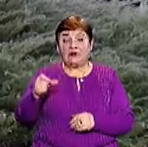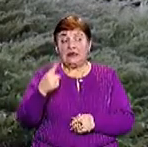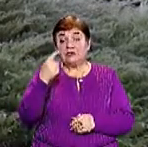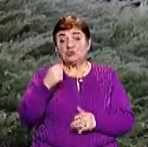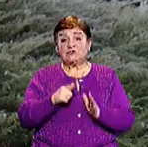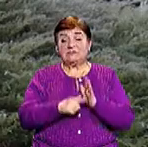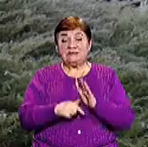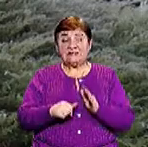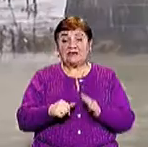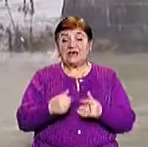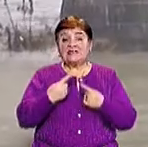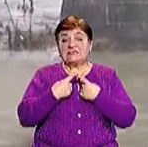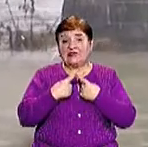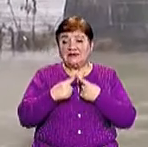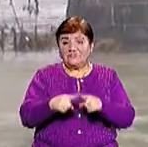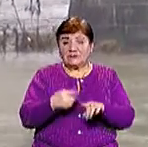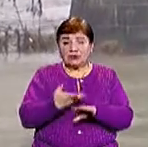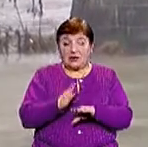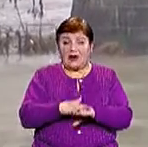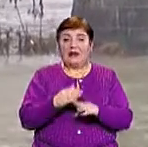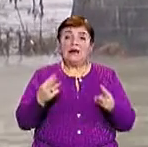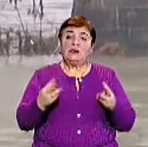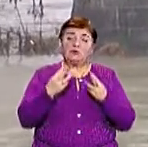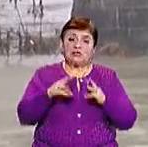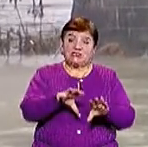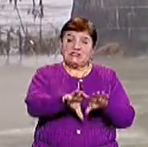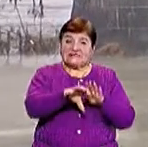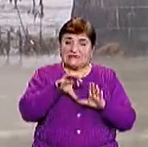одиниць техніки. Це і важка інженерна техніка, і пожежна насосні